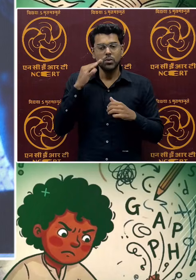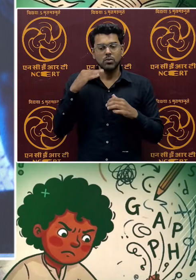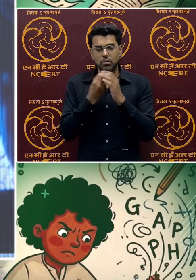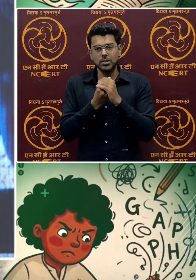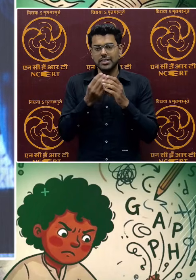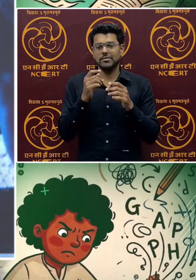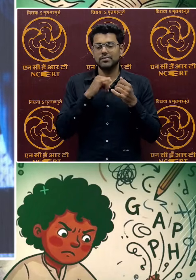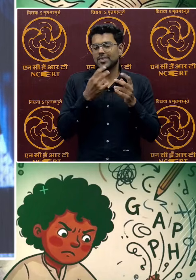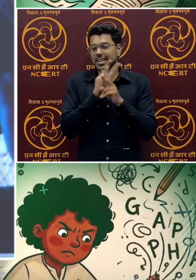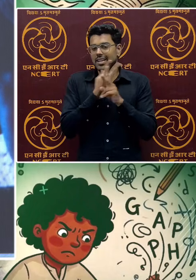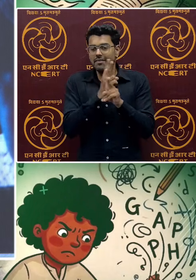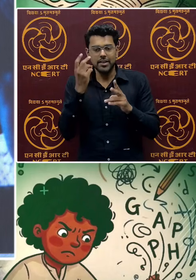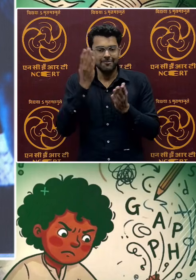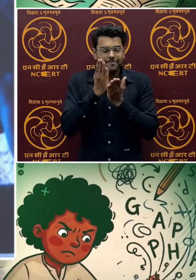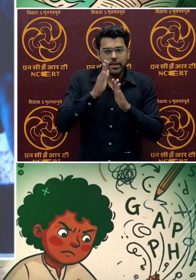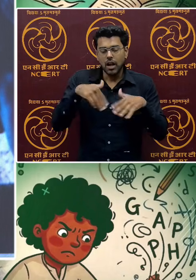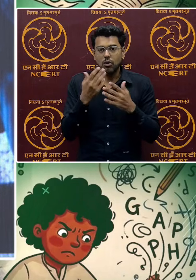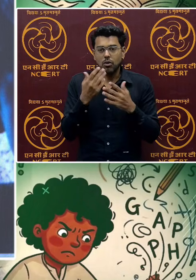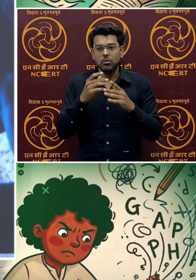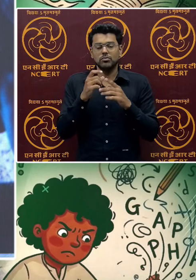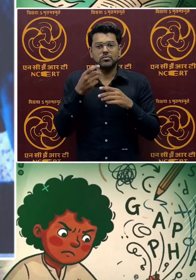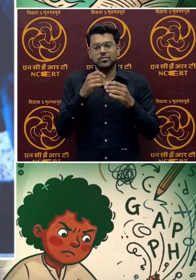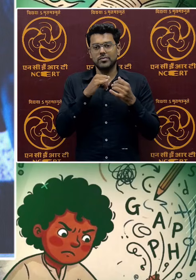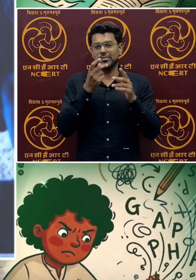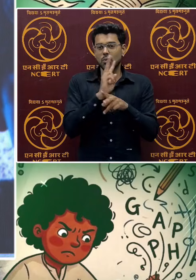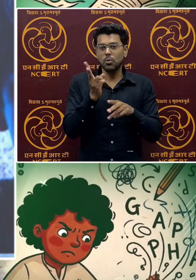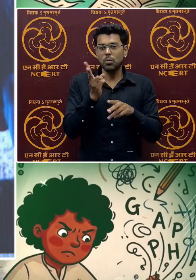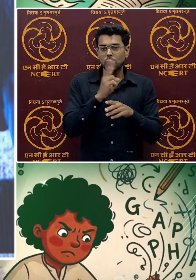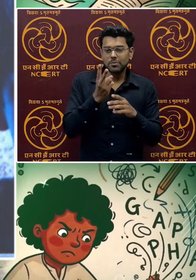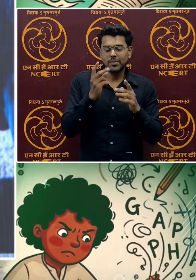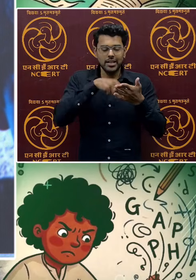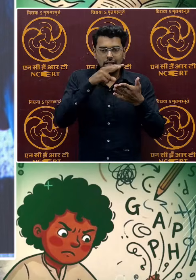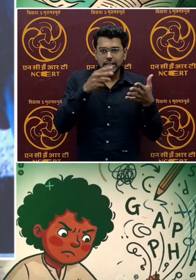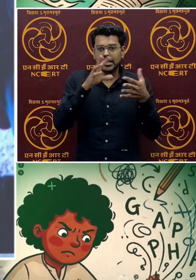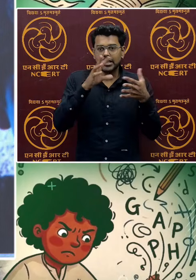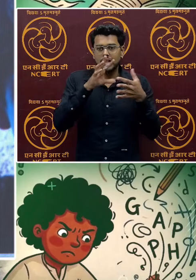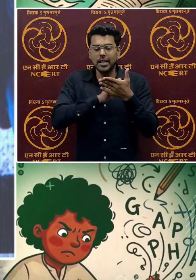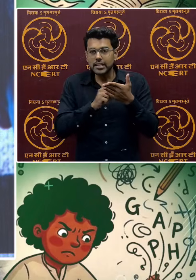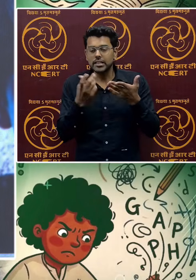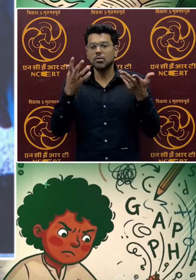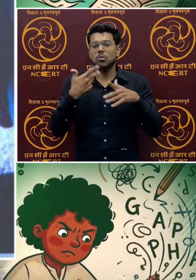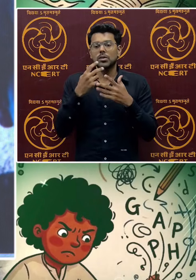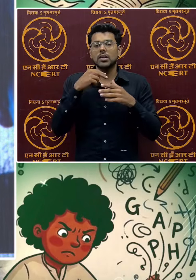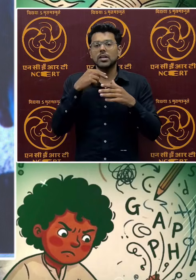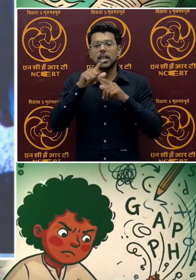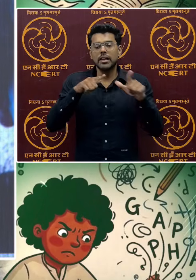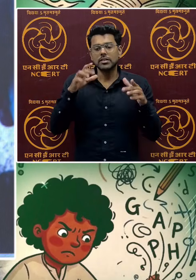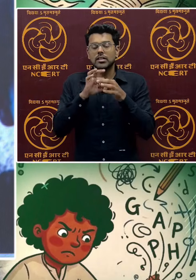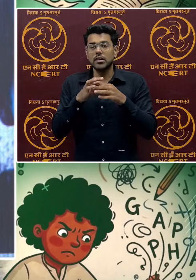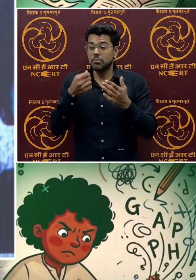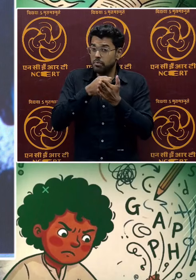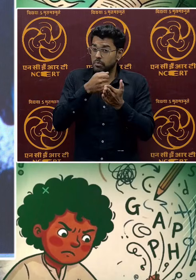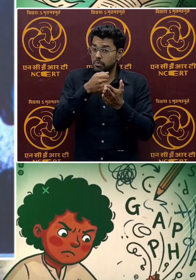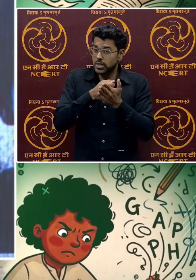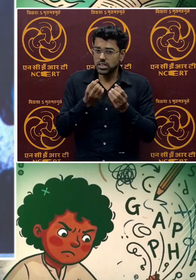create specific strategies for dyslexia and developmental aphasia, can't we develop such strategies at the foundational level? कुछ